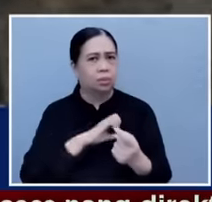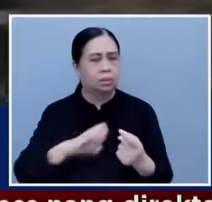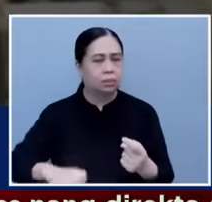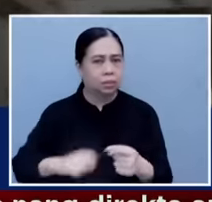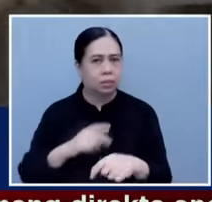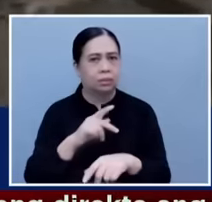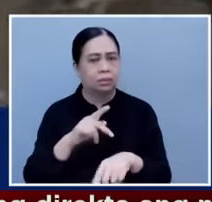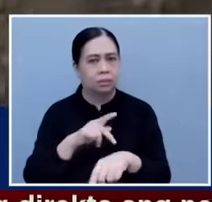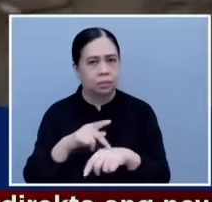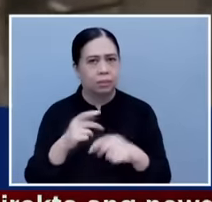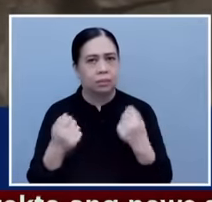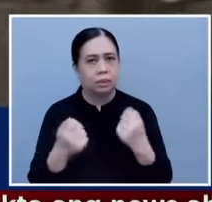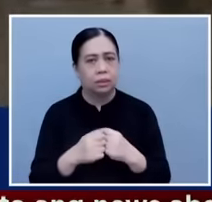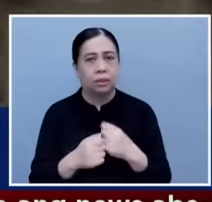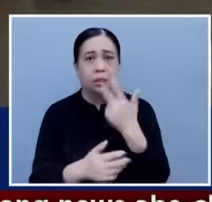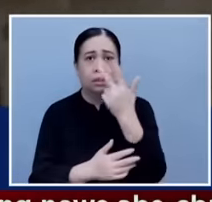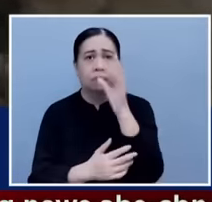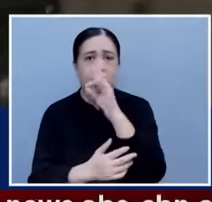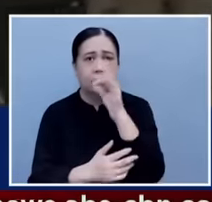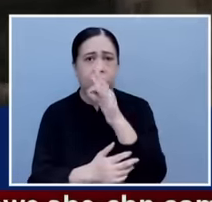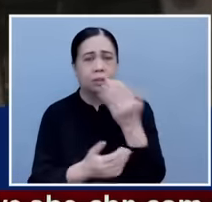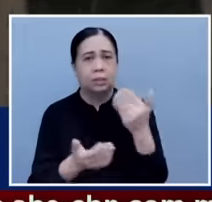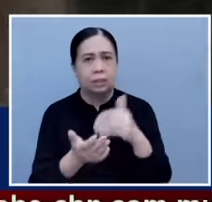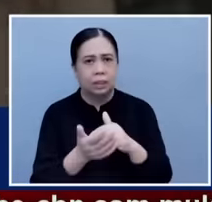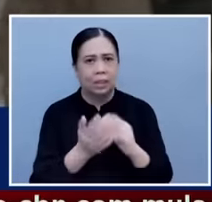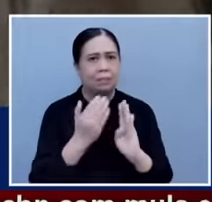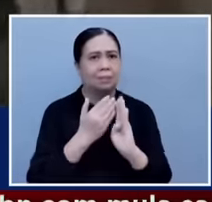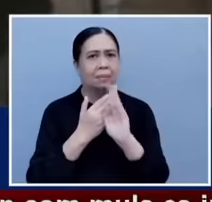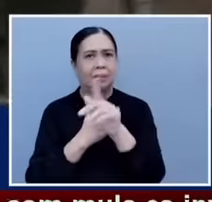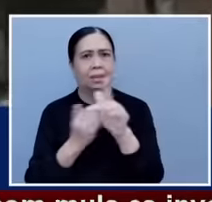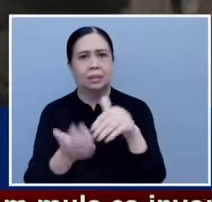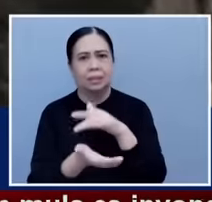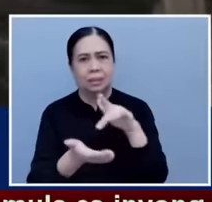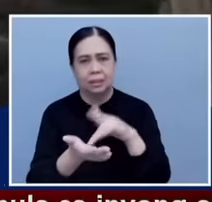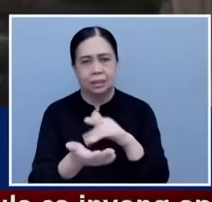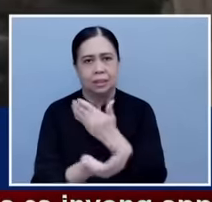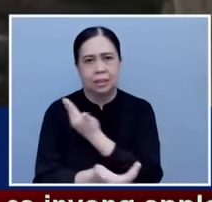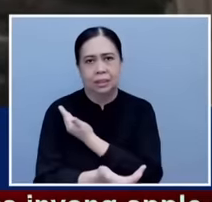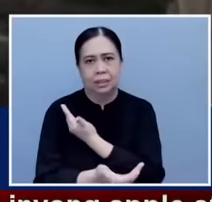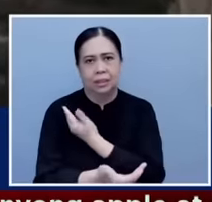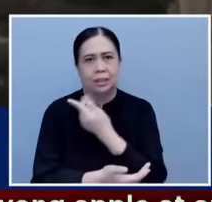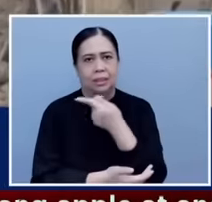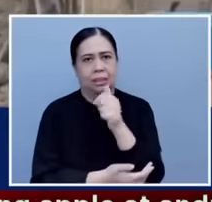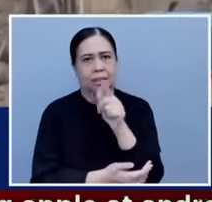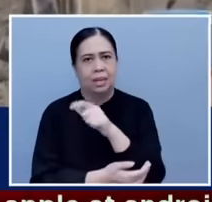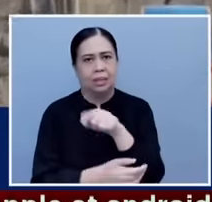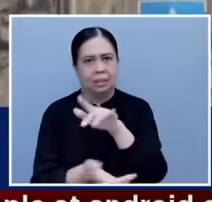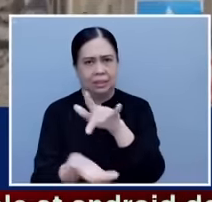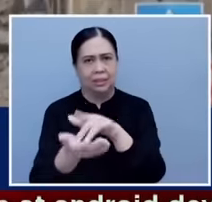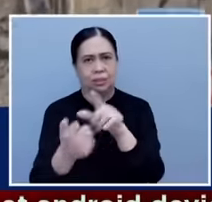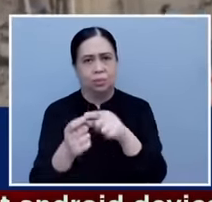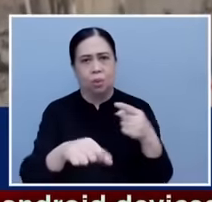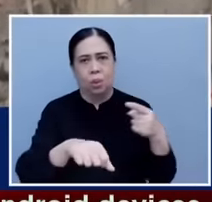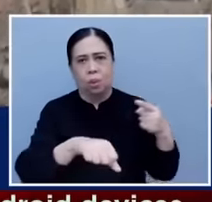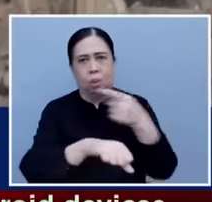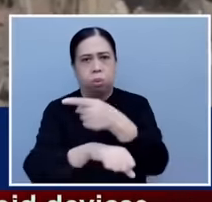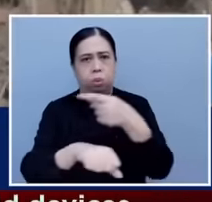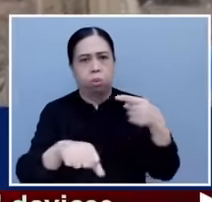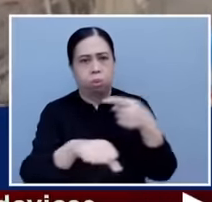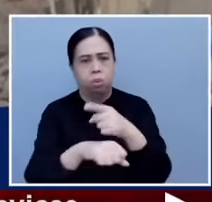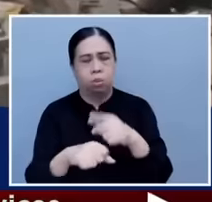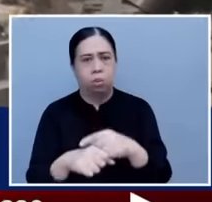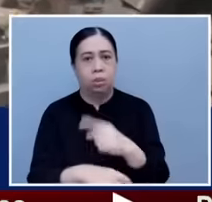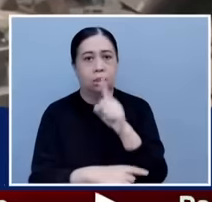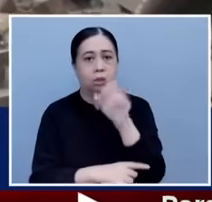Pilipinas na 3 Pilipino muli ang nasa Central Gaza, ang sentro ng bombahan. Isa dito, Pinay na